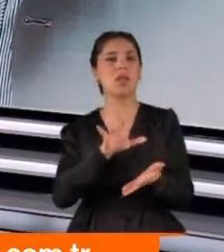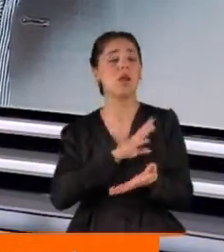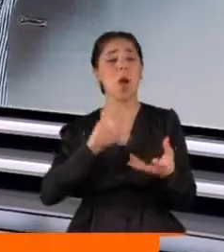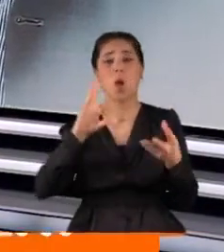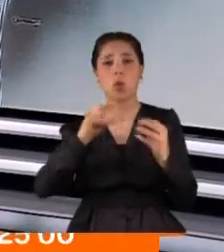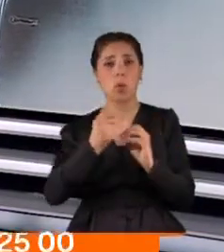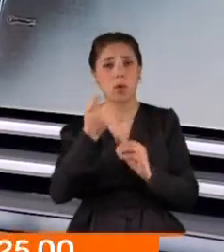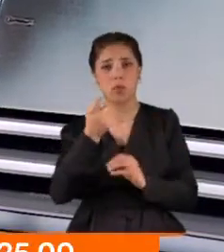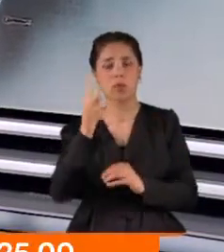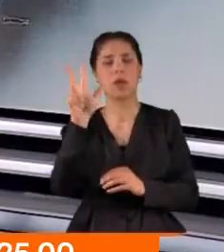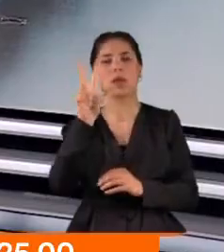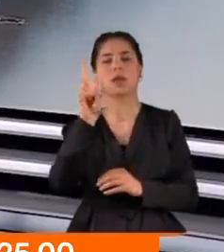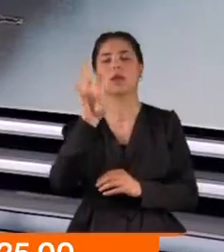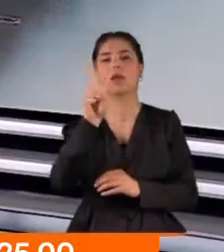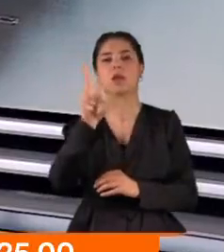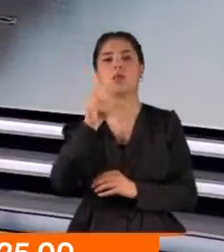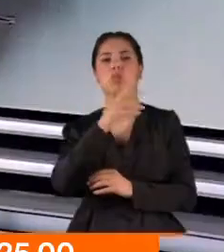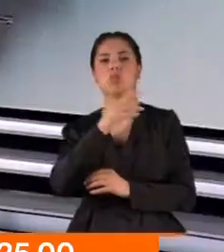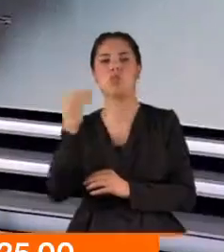Tutar 43 milyon lira.